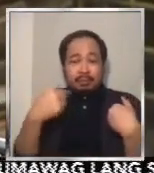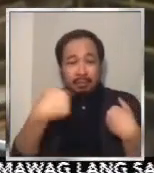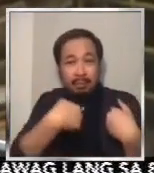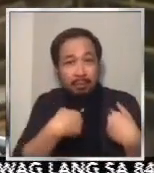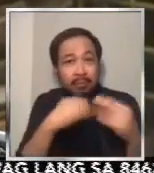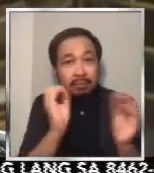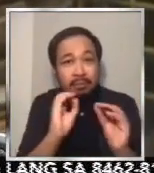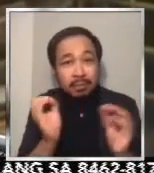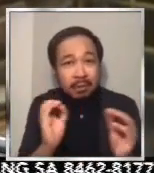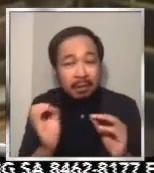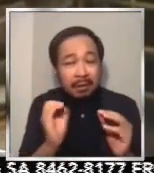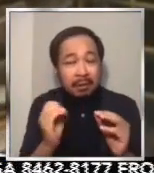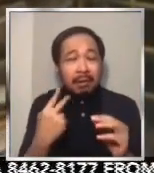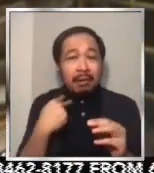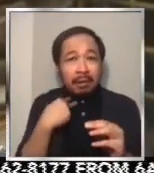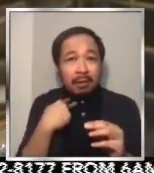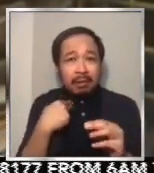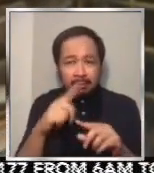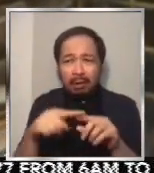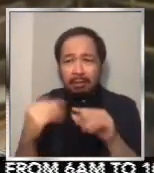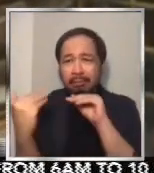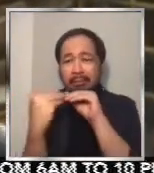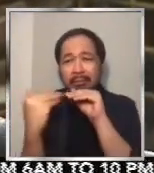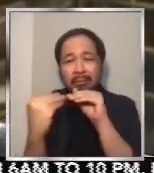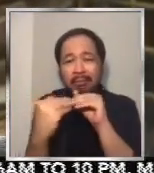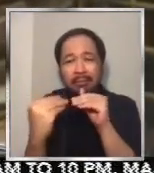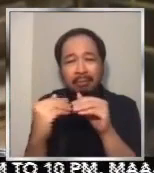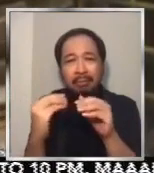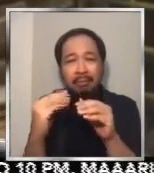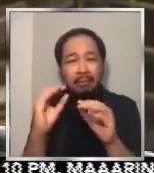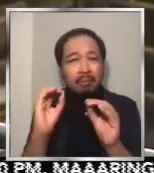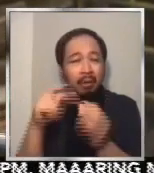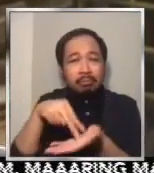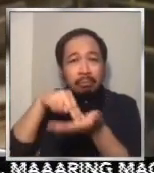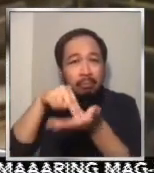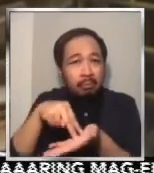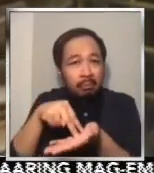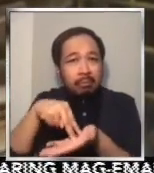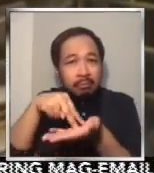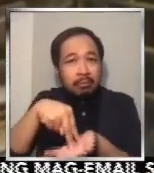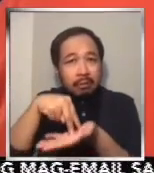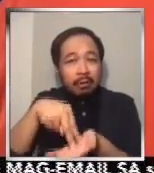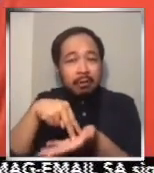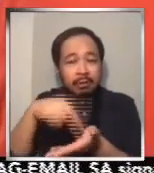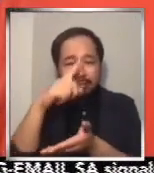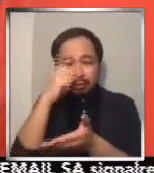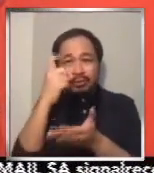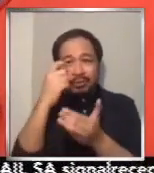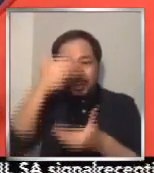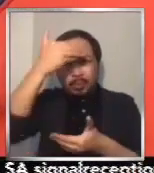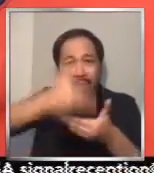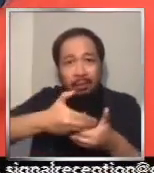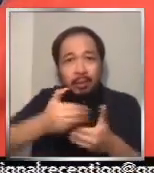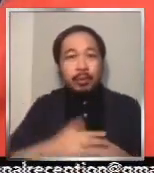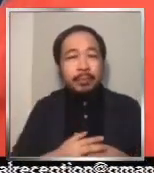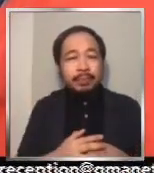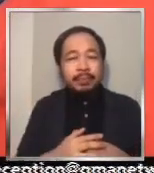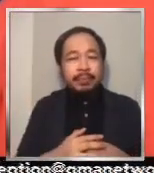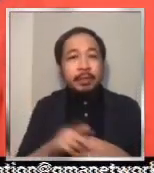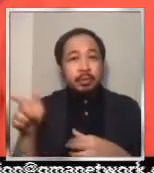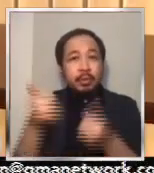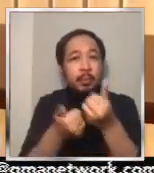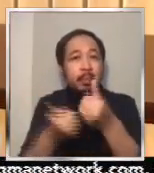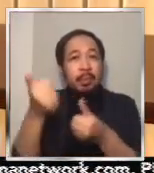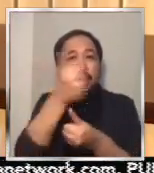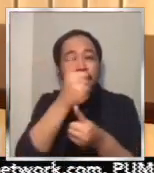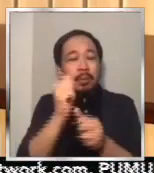Eh pare-parehas lang naman na walang trabaho. Dahil nga nag-lockdown. Paliwanag ng Kapitan ng Barangay